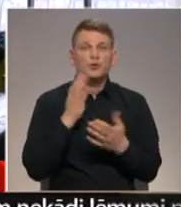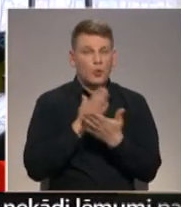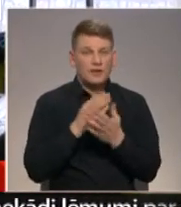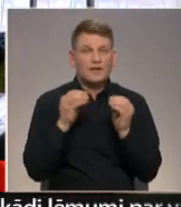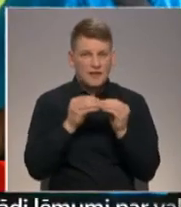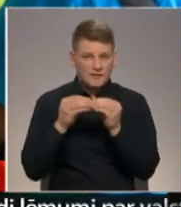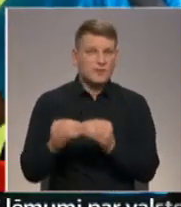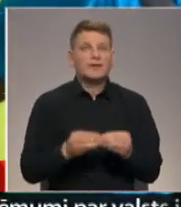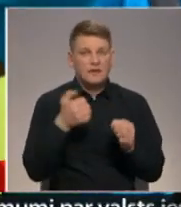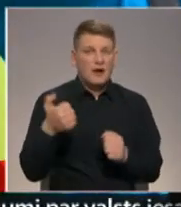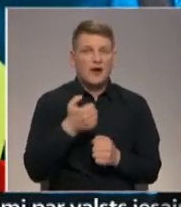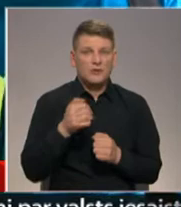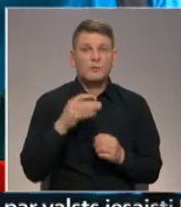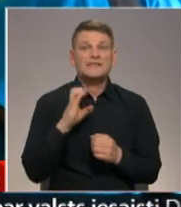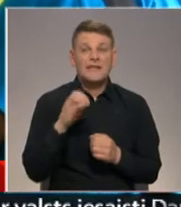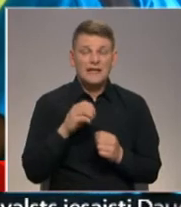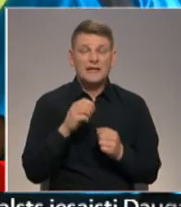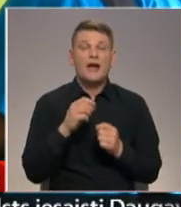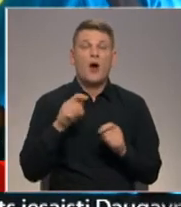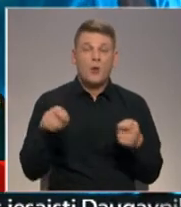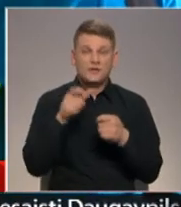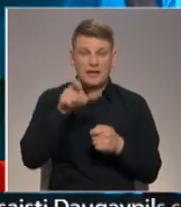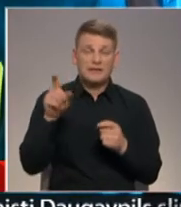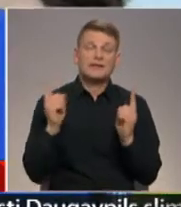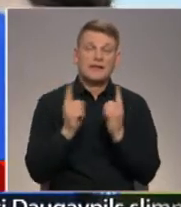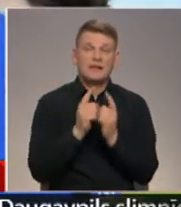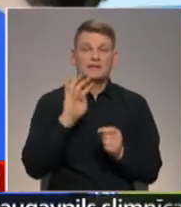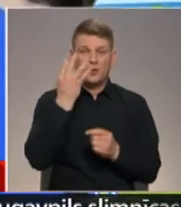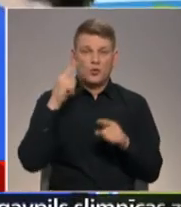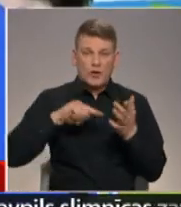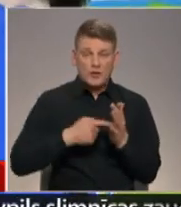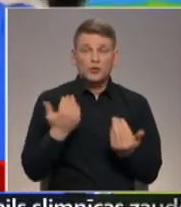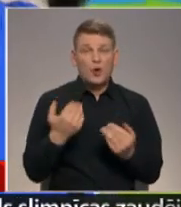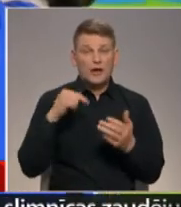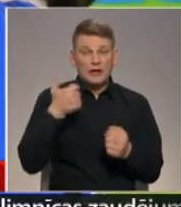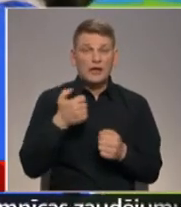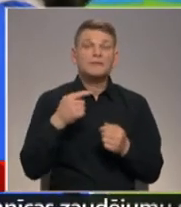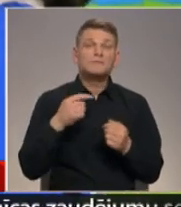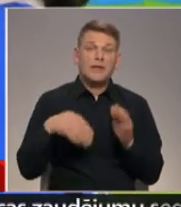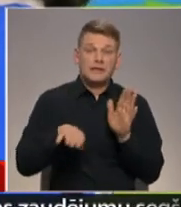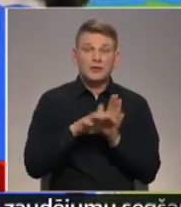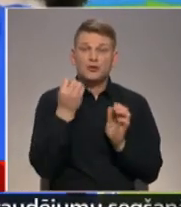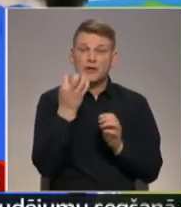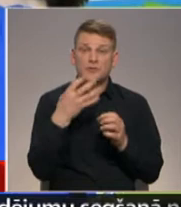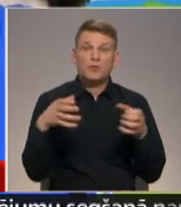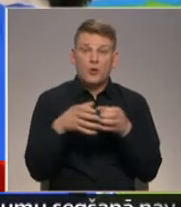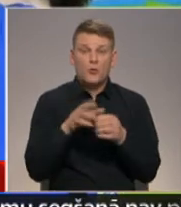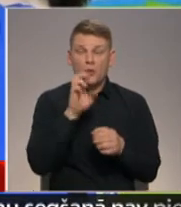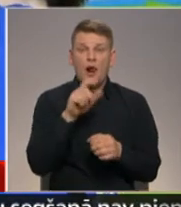10 gadus, bet zaļiniekos audzēkņi tieks jau ceturto reizi. Šogad konkursā piedalījās 14 komandas no